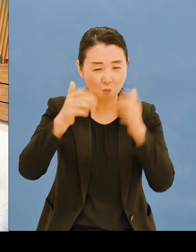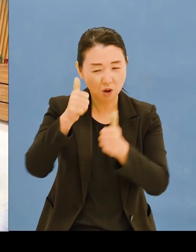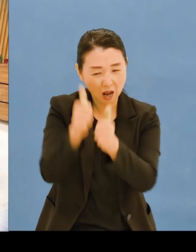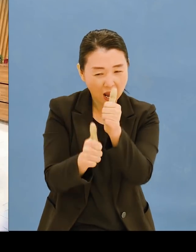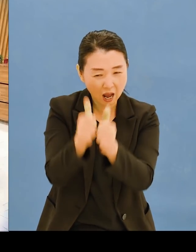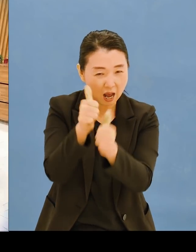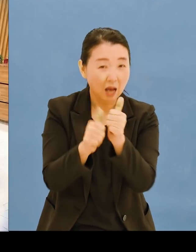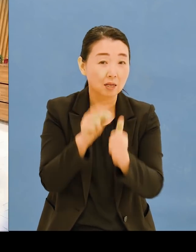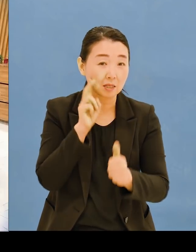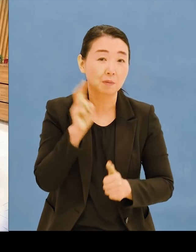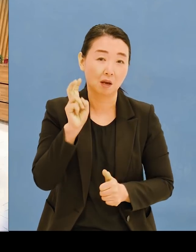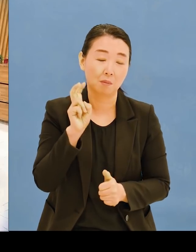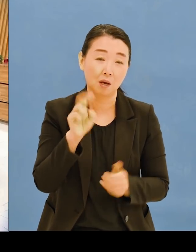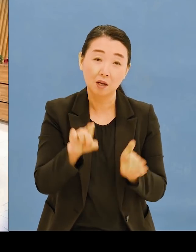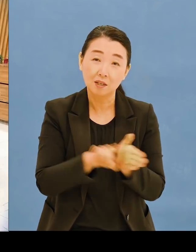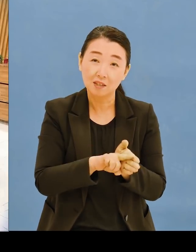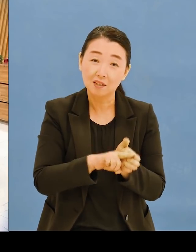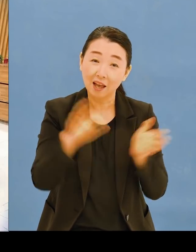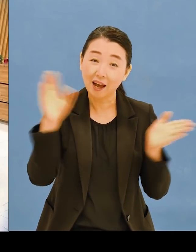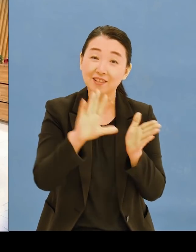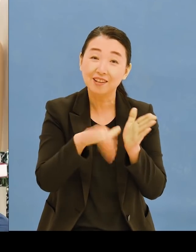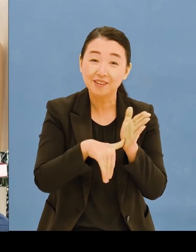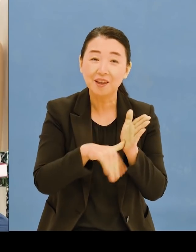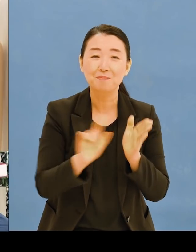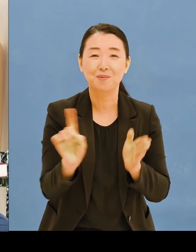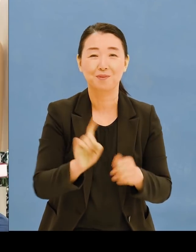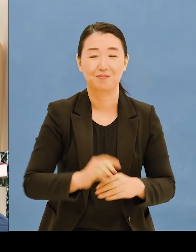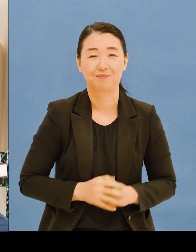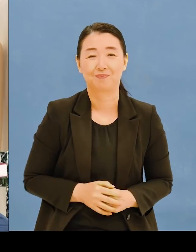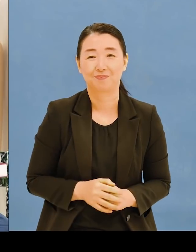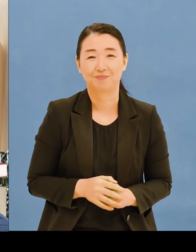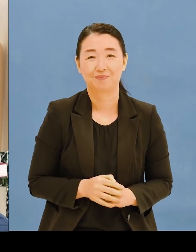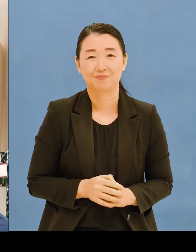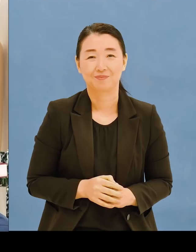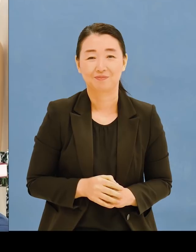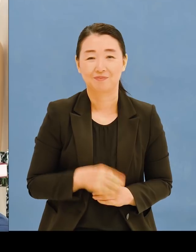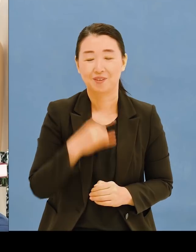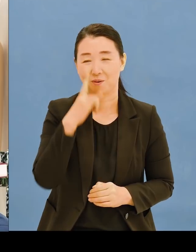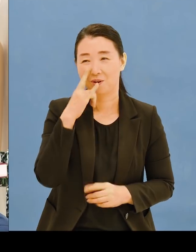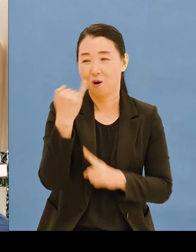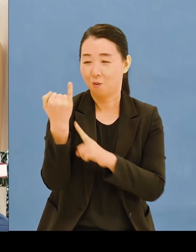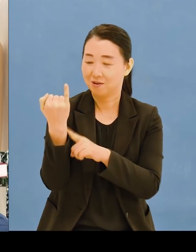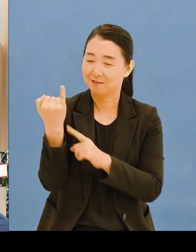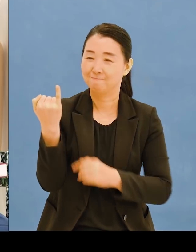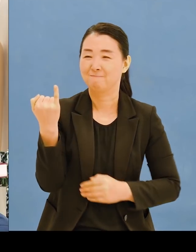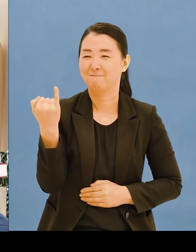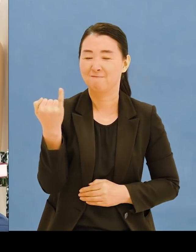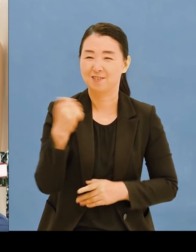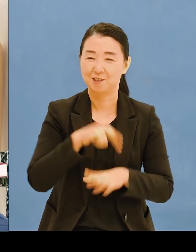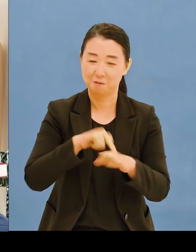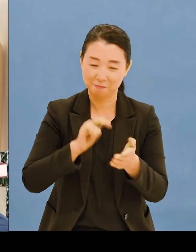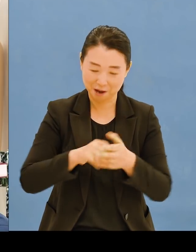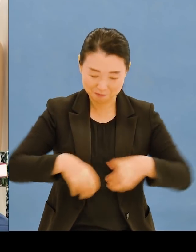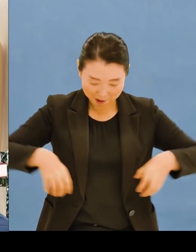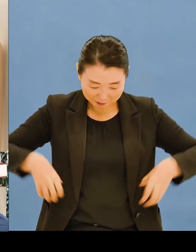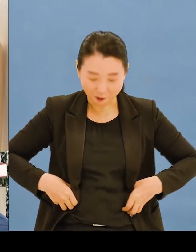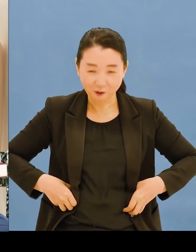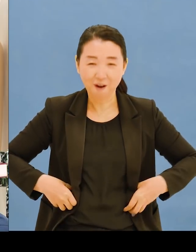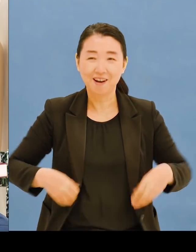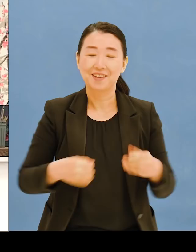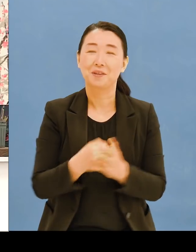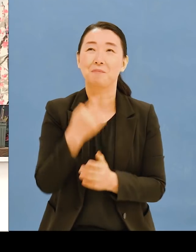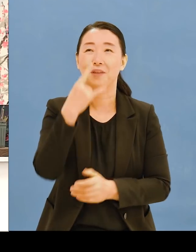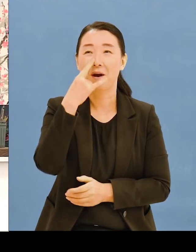있잖아요. 신학교 생활은 어떠셨어요? 그때 이제 저희 어머니께서 네. 너무 인자하셔서 저에게 이제